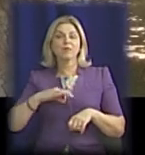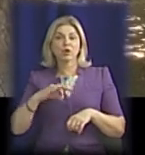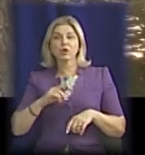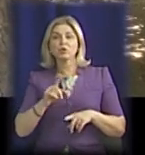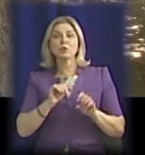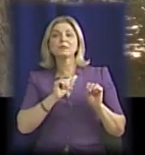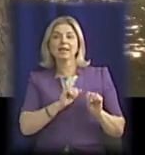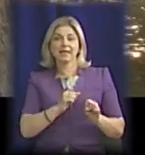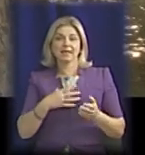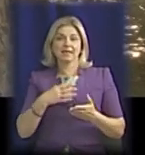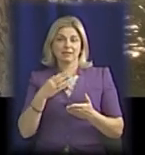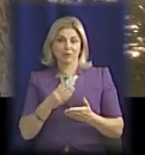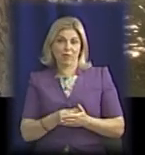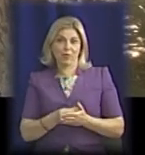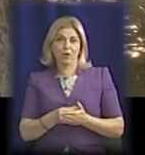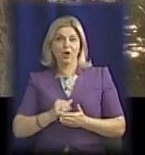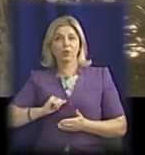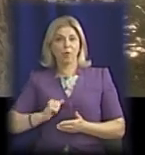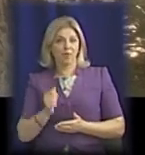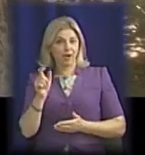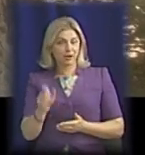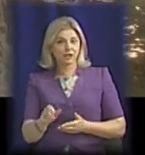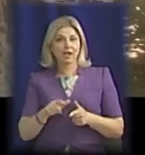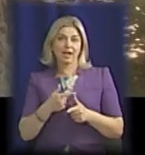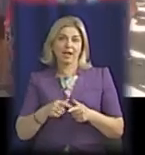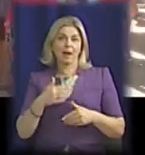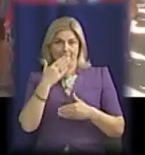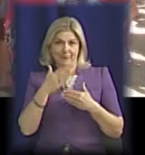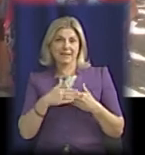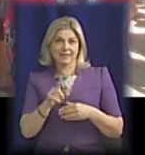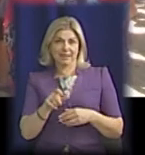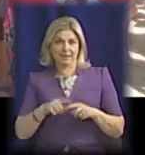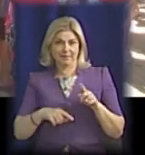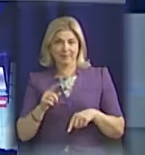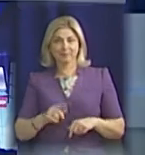захистити свого товариша або своїх близьких.